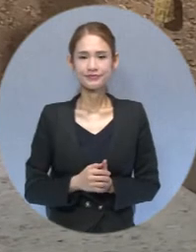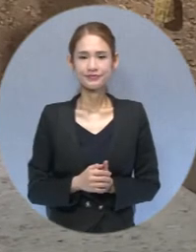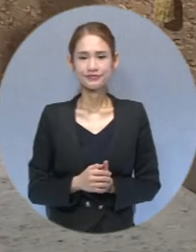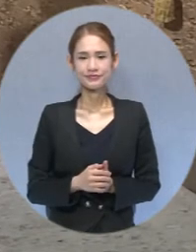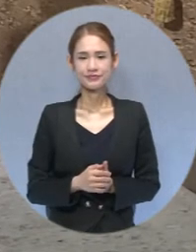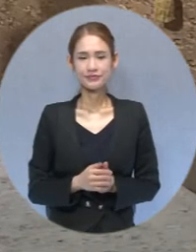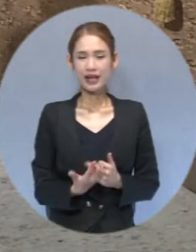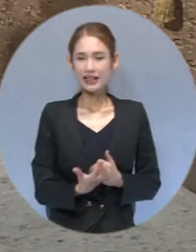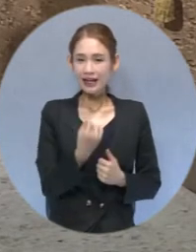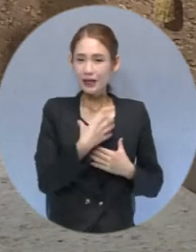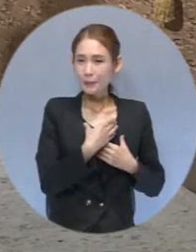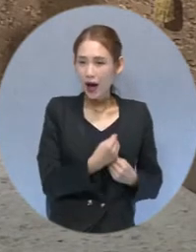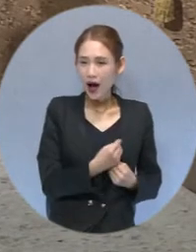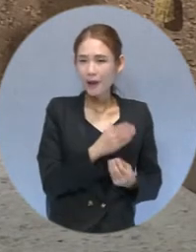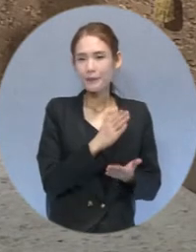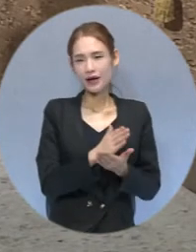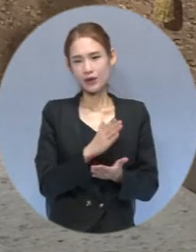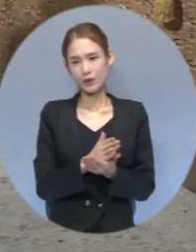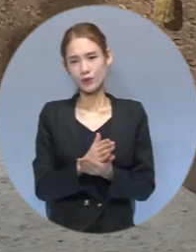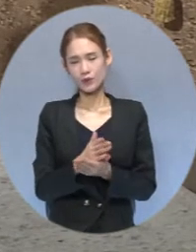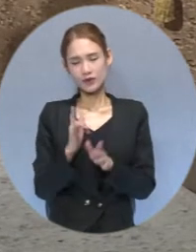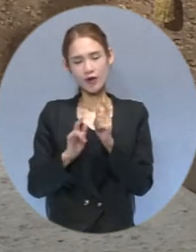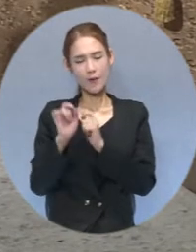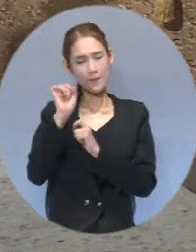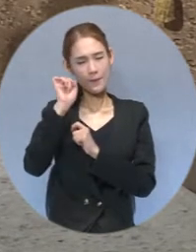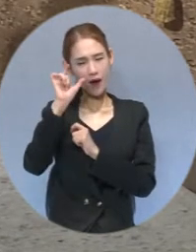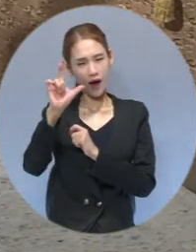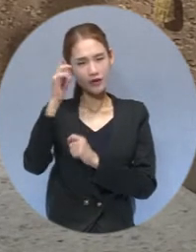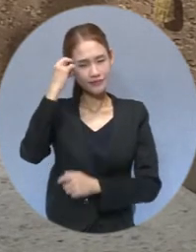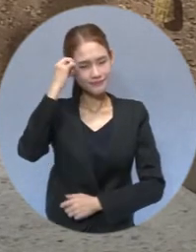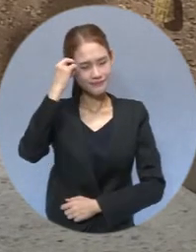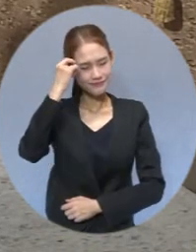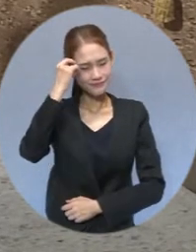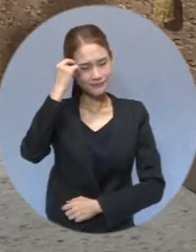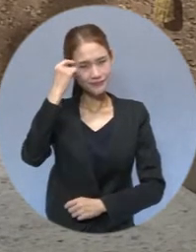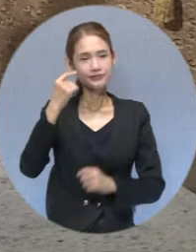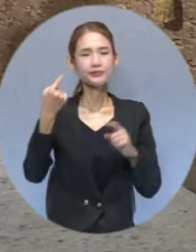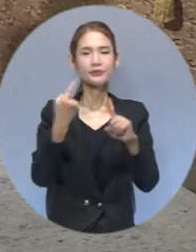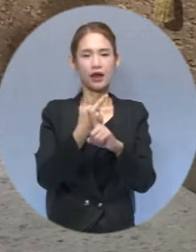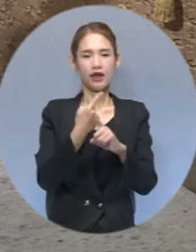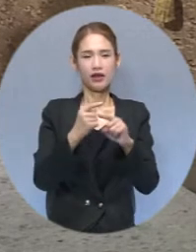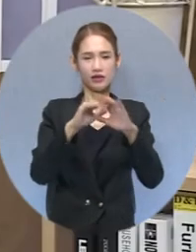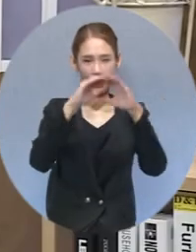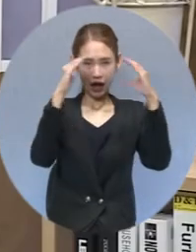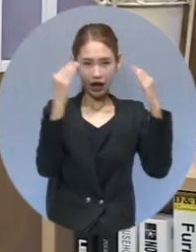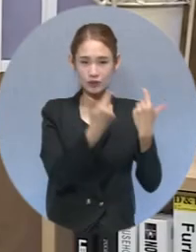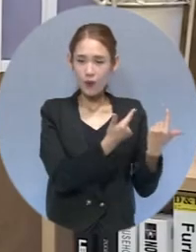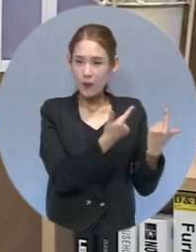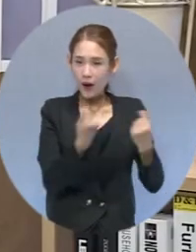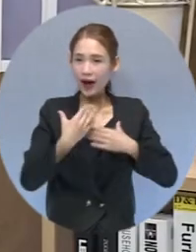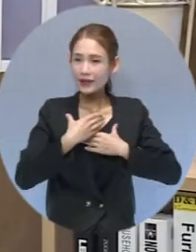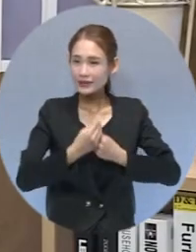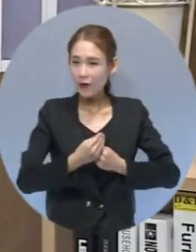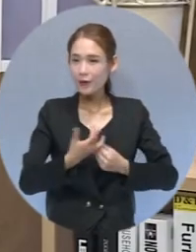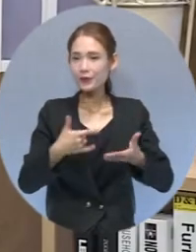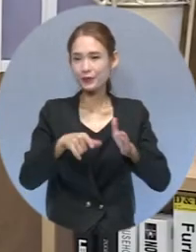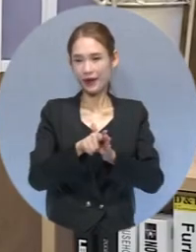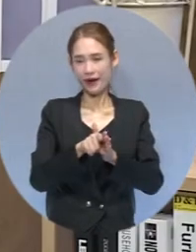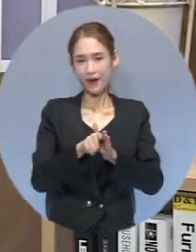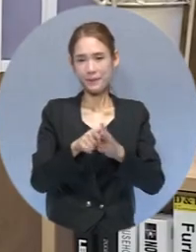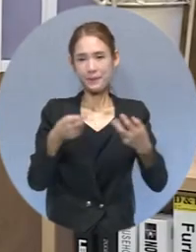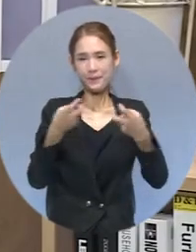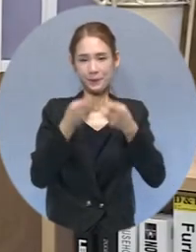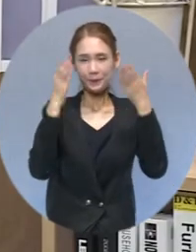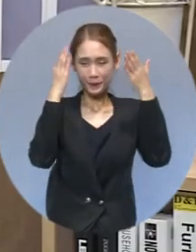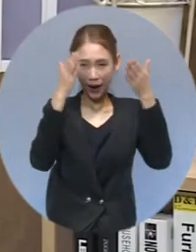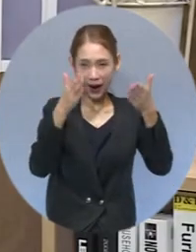당장의 편의보다는 좀 더 멀리 봐서 그런 모두의 안전을 지킬 수 있는 방향으로 나아가야 네. 할 것 같은데요. 또